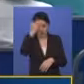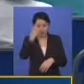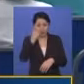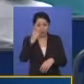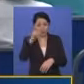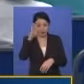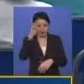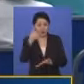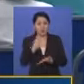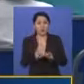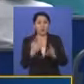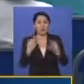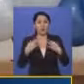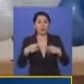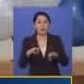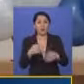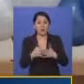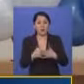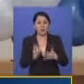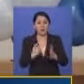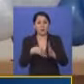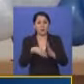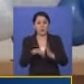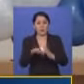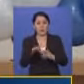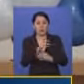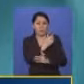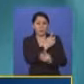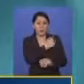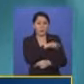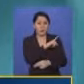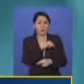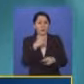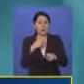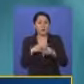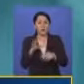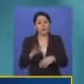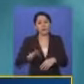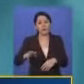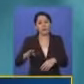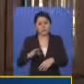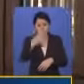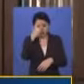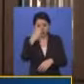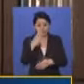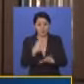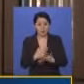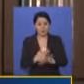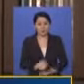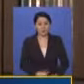Еліміздің басты мерекесі тәуелсіз күні қарсаңында үздік мейірбикелерді анықтау облыстық ауруханада дәстүрге айналған.